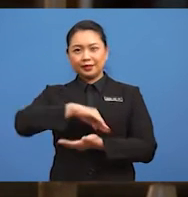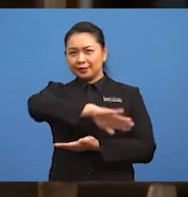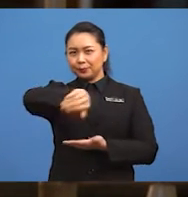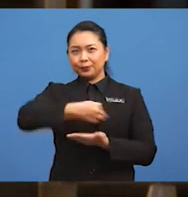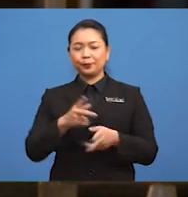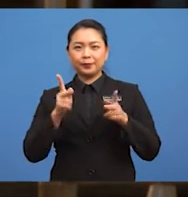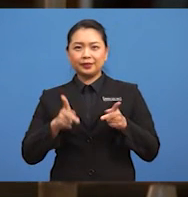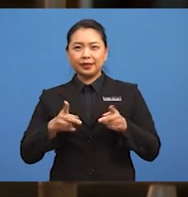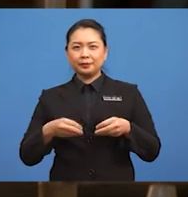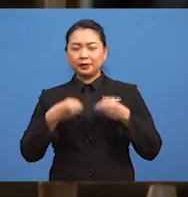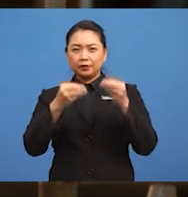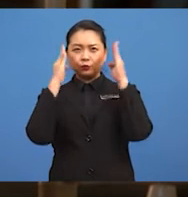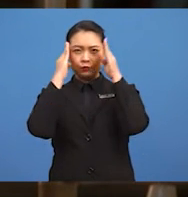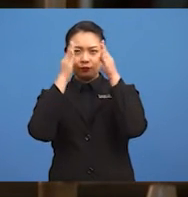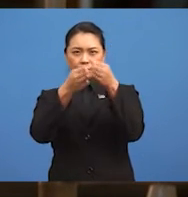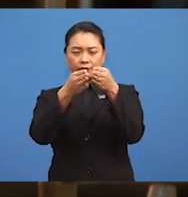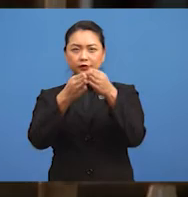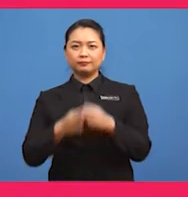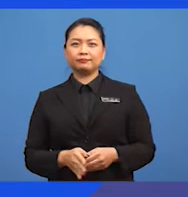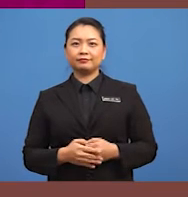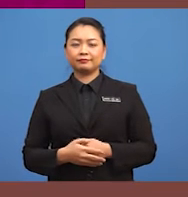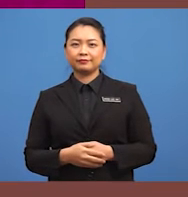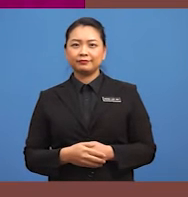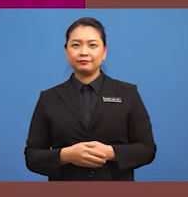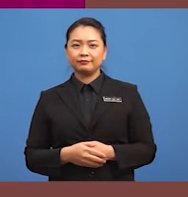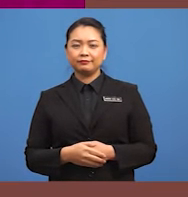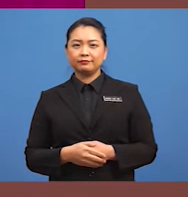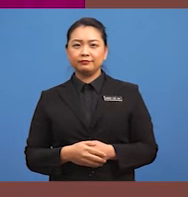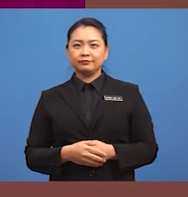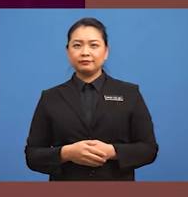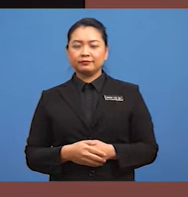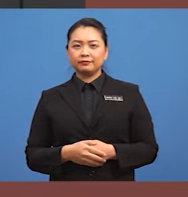pelajar memberikan perhatian sepenuhnya.